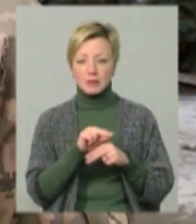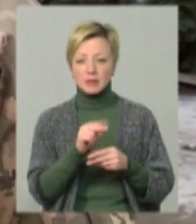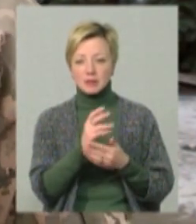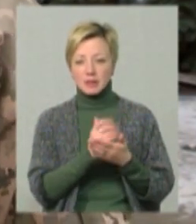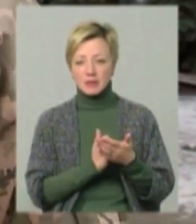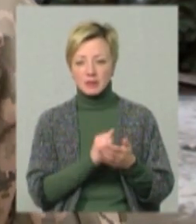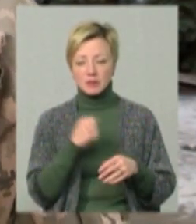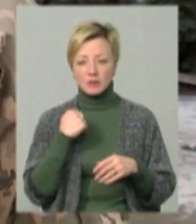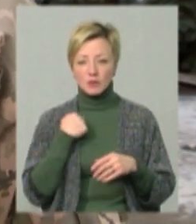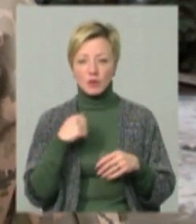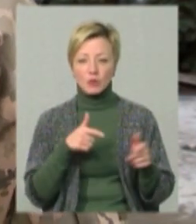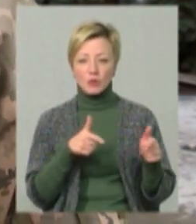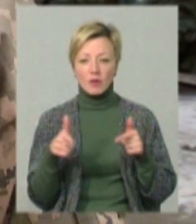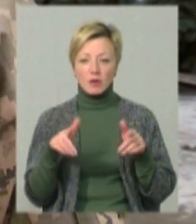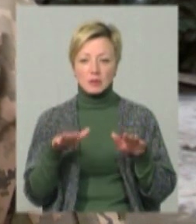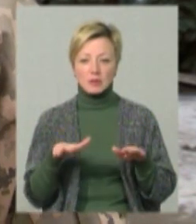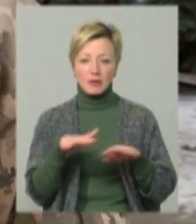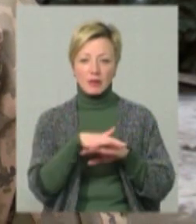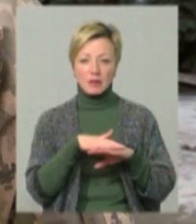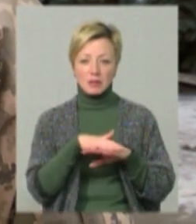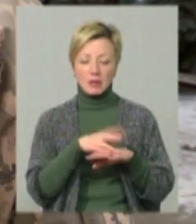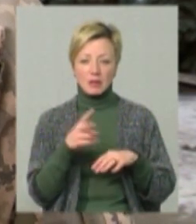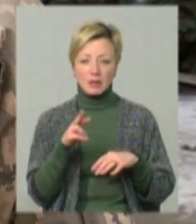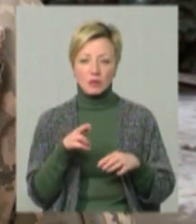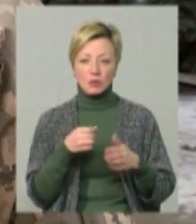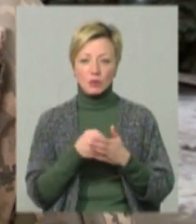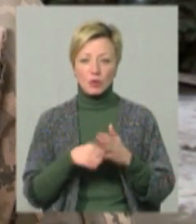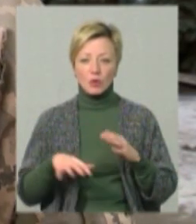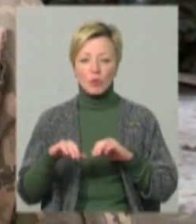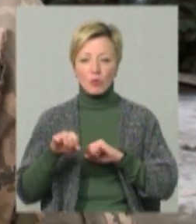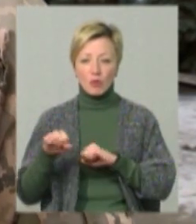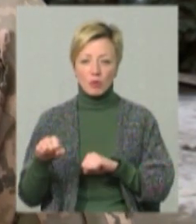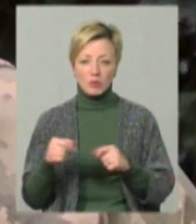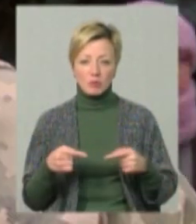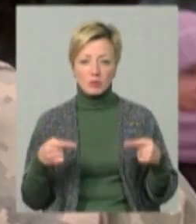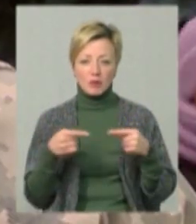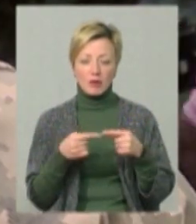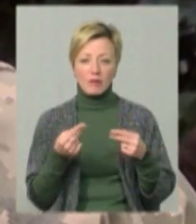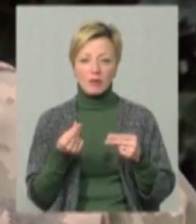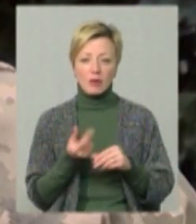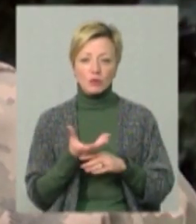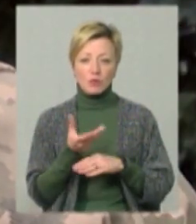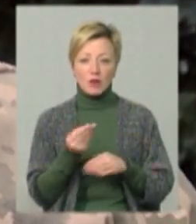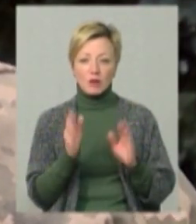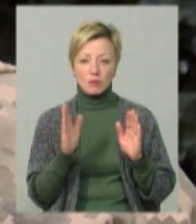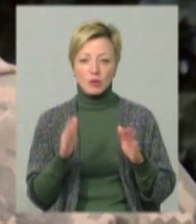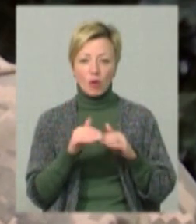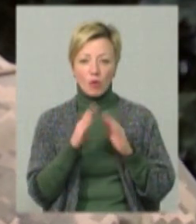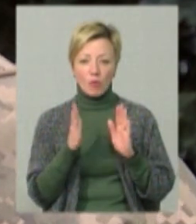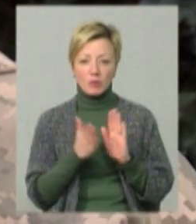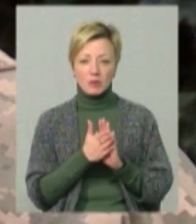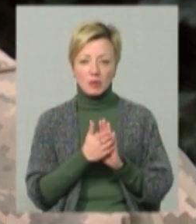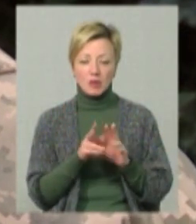з резервістами, так і готувати місцеве населення до територіальної оборони безпосередньо. Фінансування буде